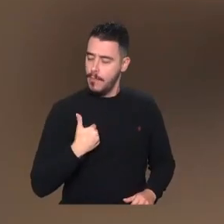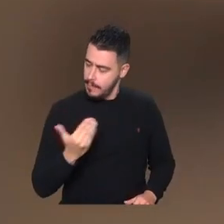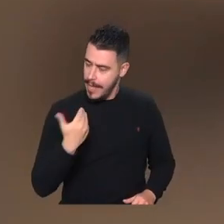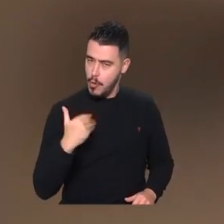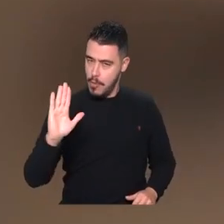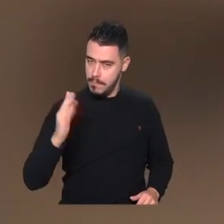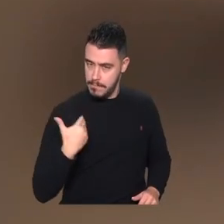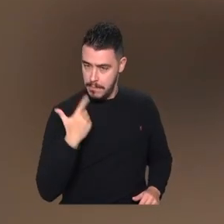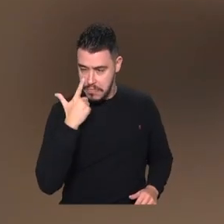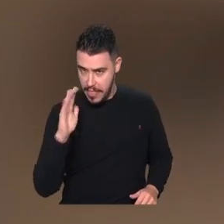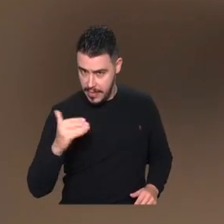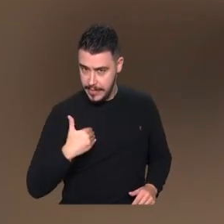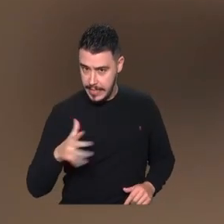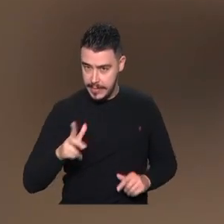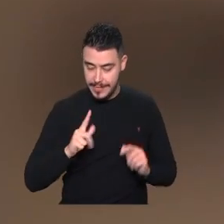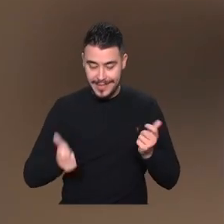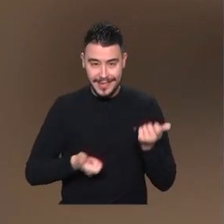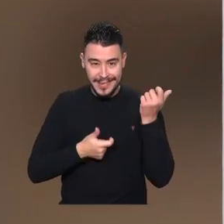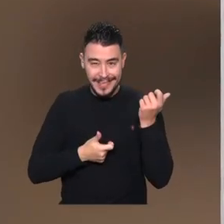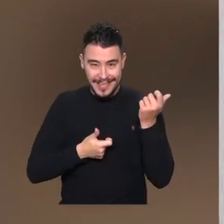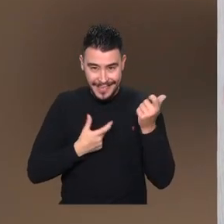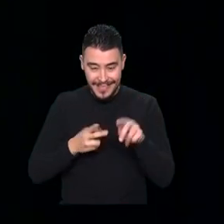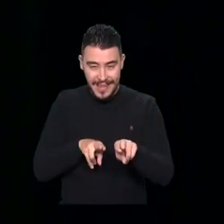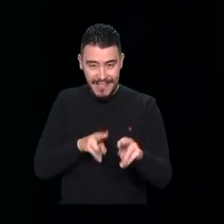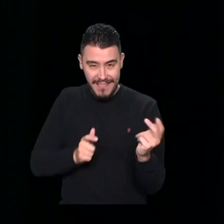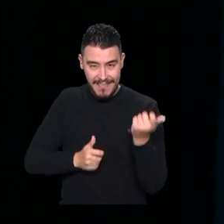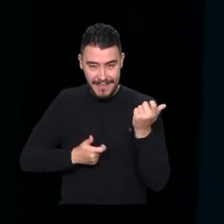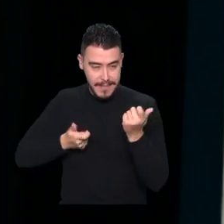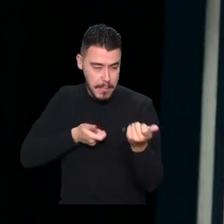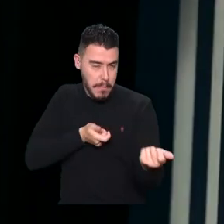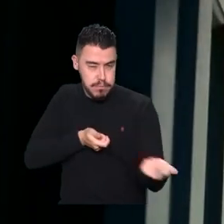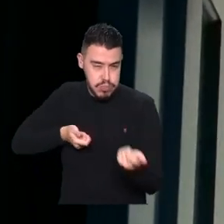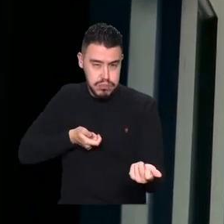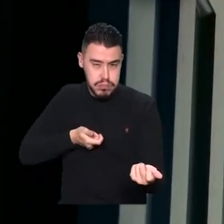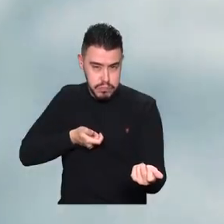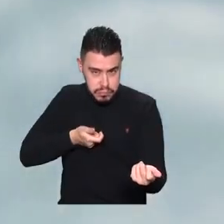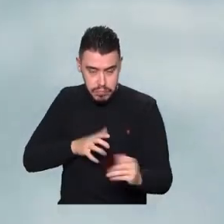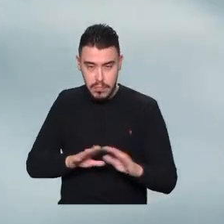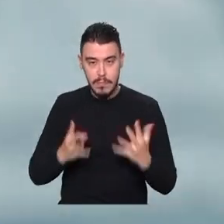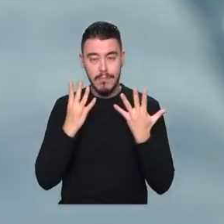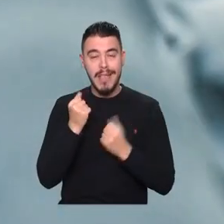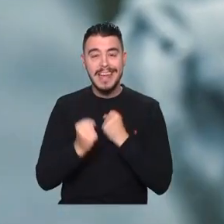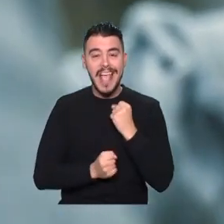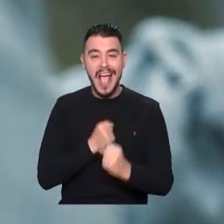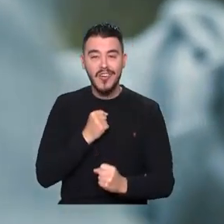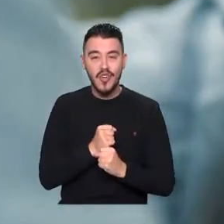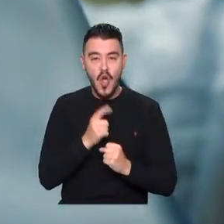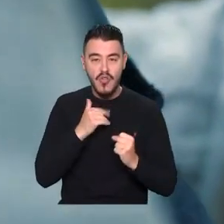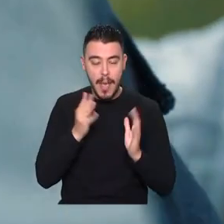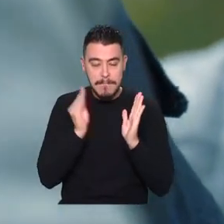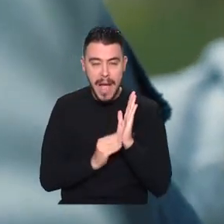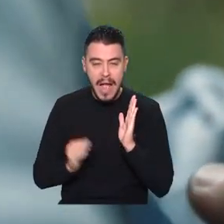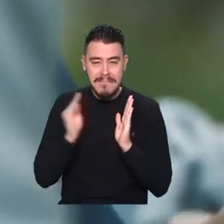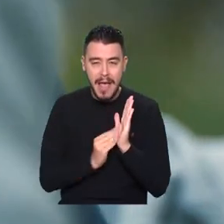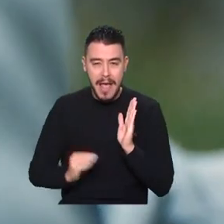Πήρε την καραμπίνα και τον σκότωσε εμψυχρό. 9 χρόνια φρίκης ήταν αρκετά για να οπλίσουν το χέρι του δίχως